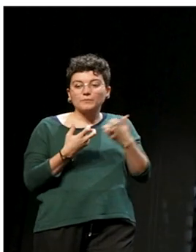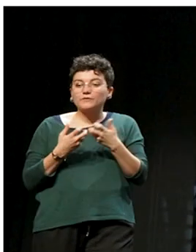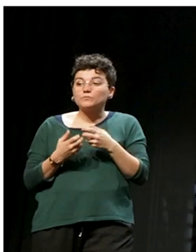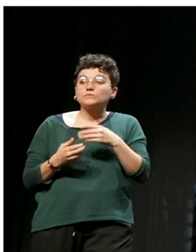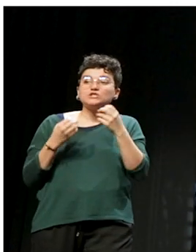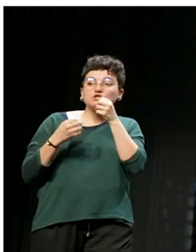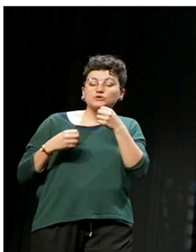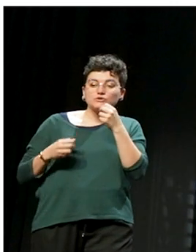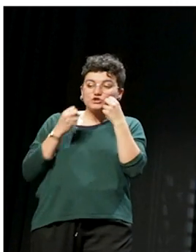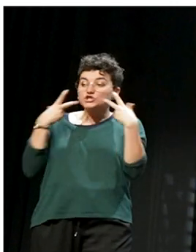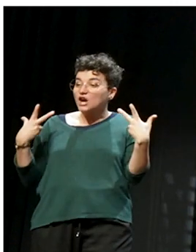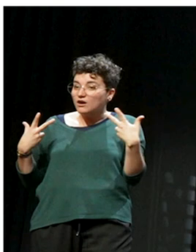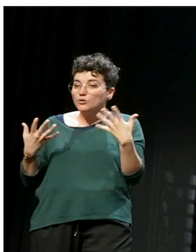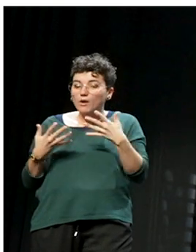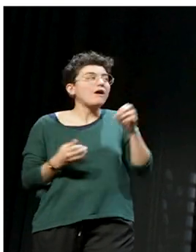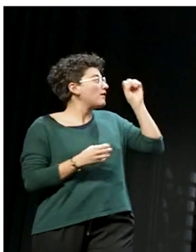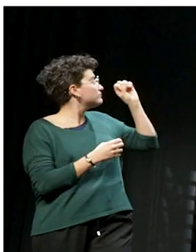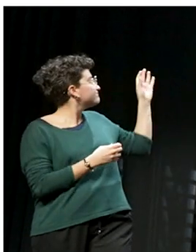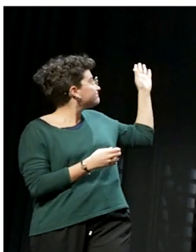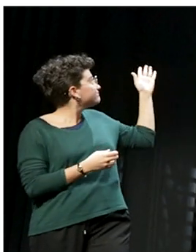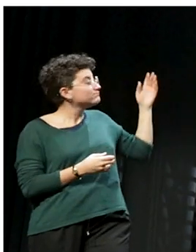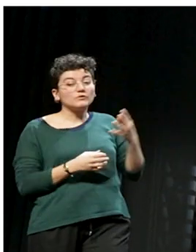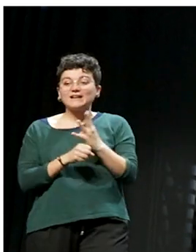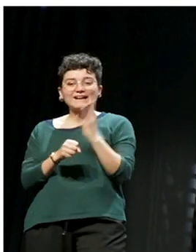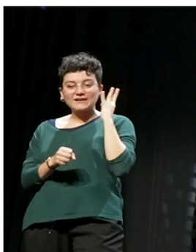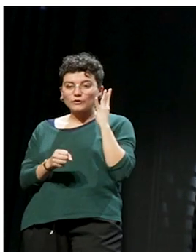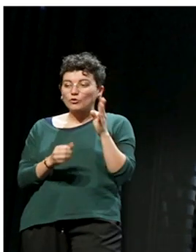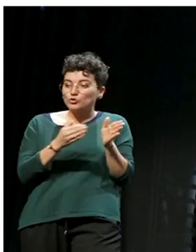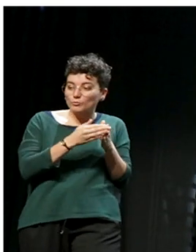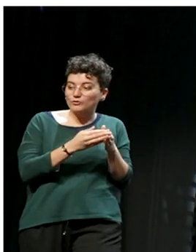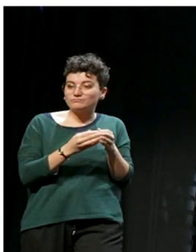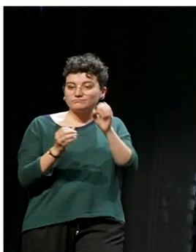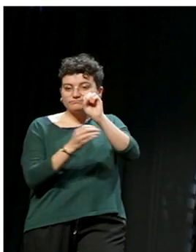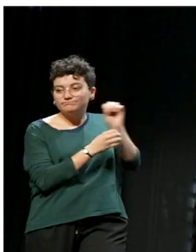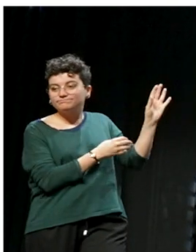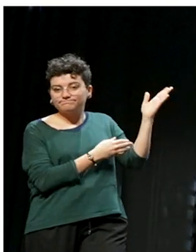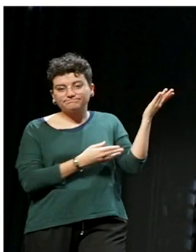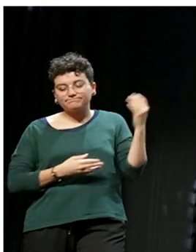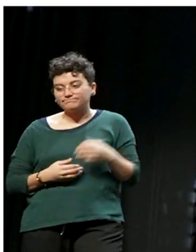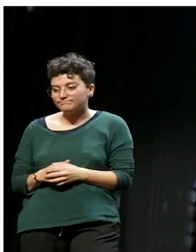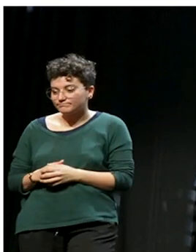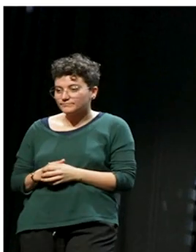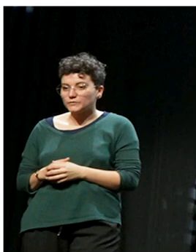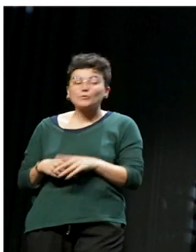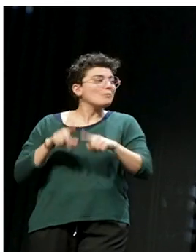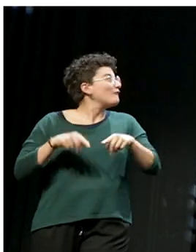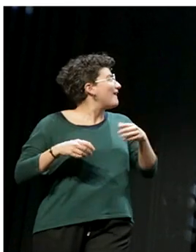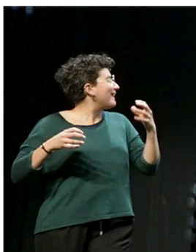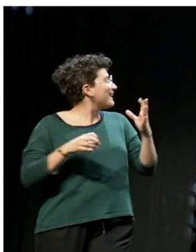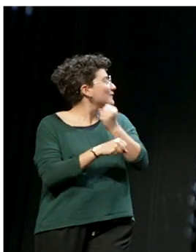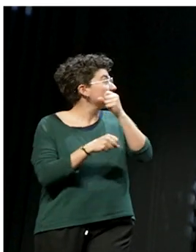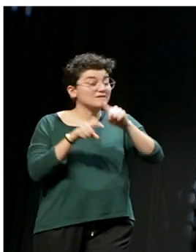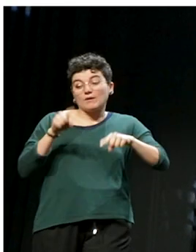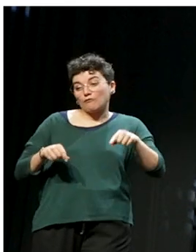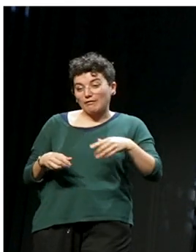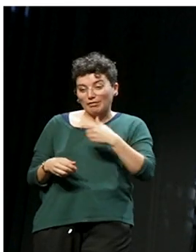chats qui n'existent pas. D'accord, ça, c'était fait il y a 3-4 ans. Et puis tu peux faire suite, voilà, c'est toujours drôle parce que ça, c'est les réussis. Puis des fois, il y en a des un peu ratés, comme vous voyez. C'est toujours drôle